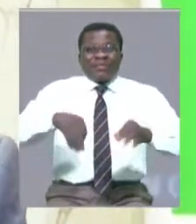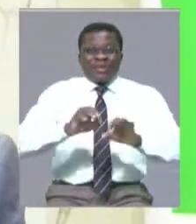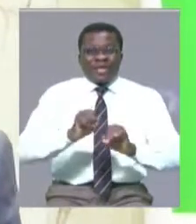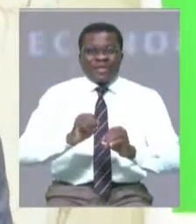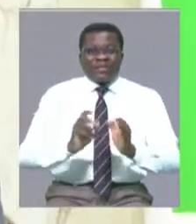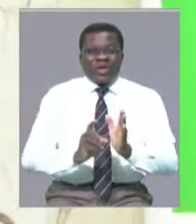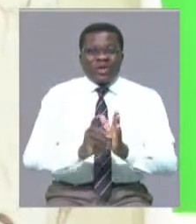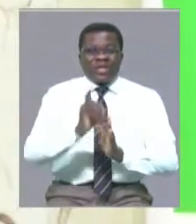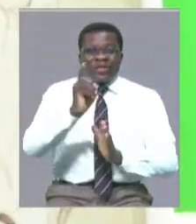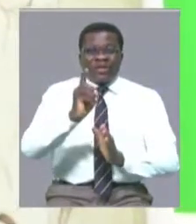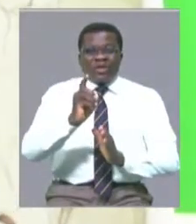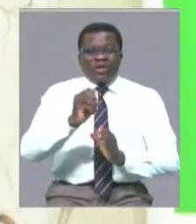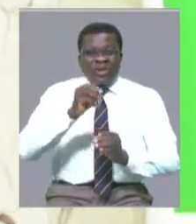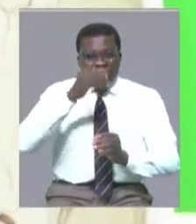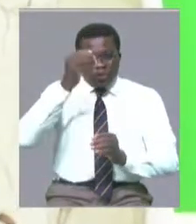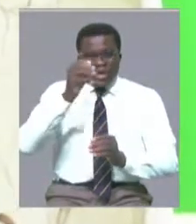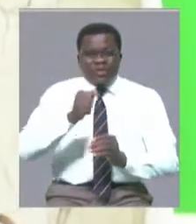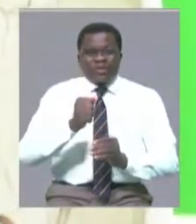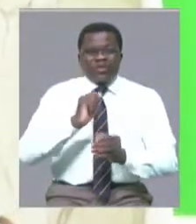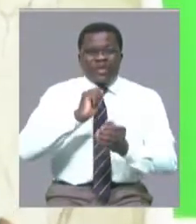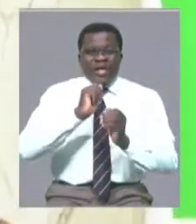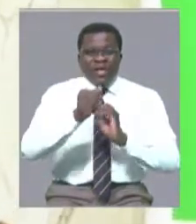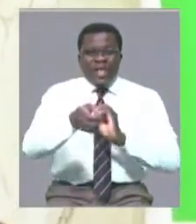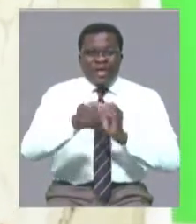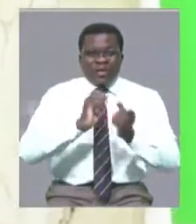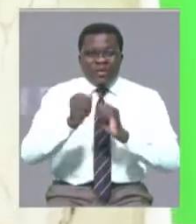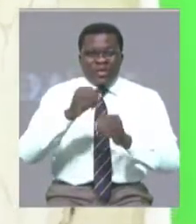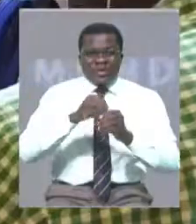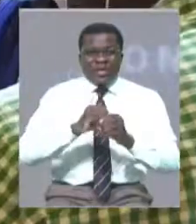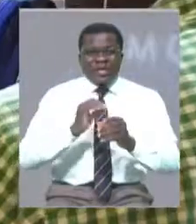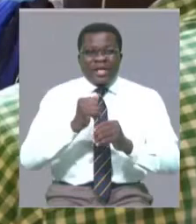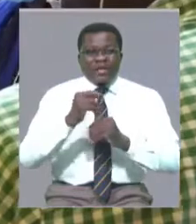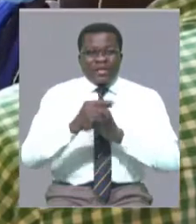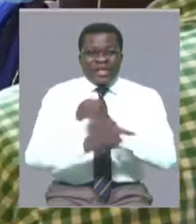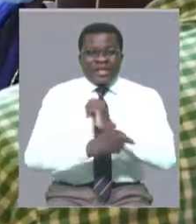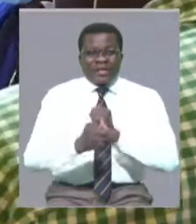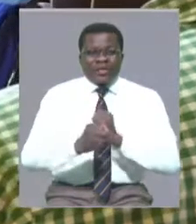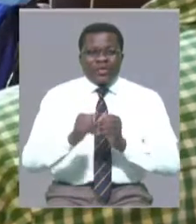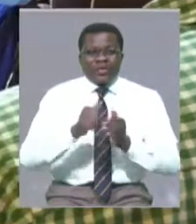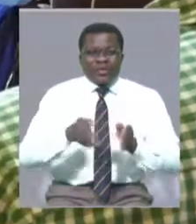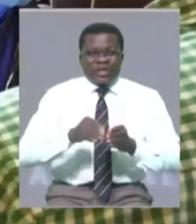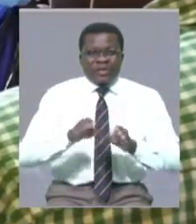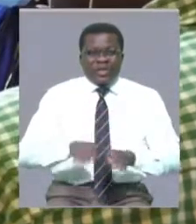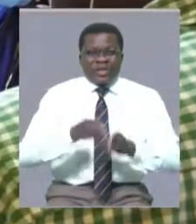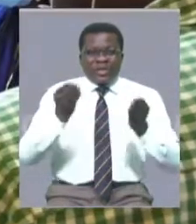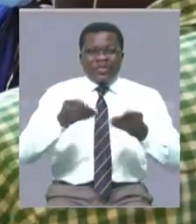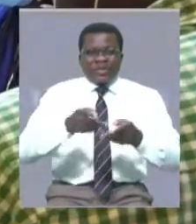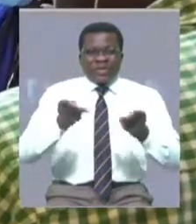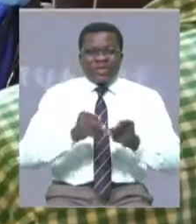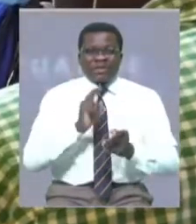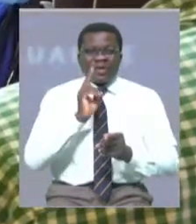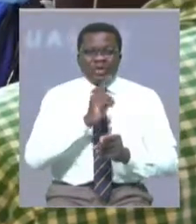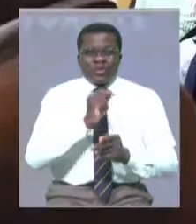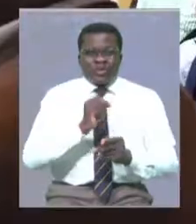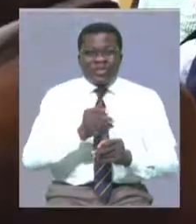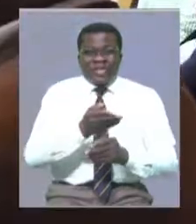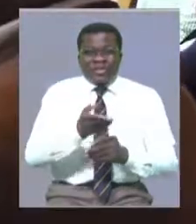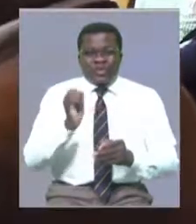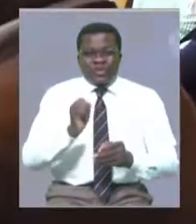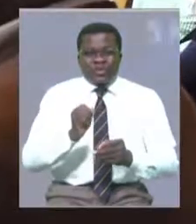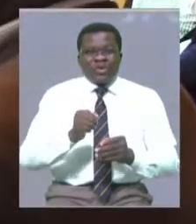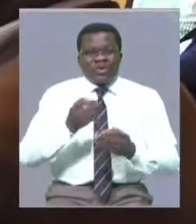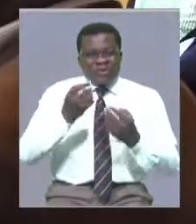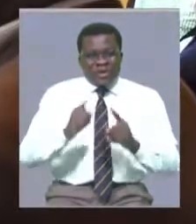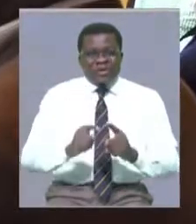au développement de la culture de la concurrence dans notre région. Cet atelier qui s'ouvre dans un espace hôtelier de la métropole économique va